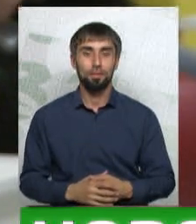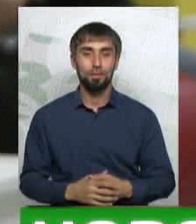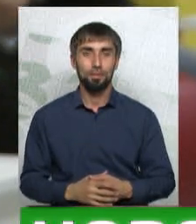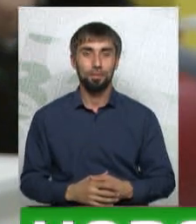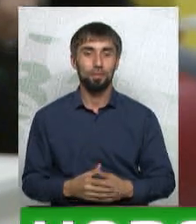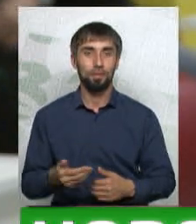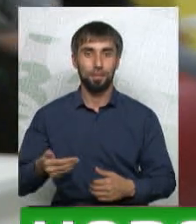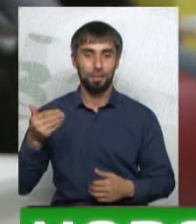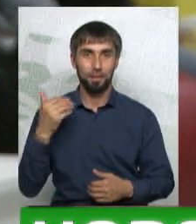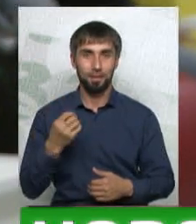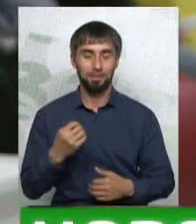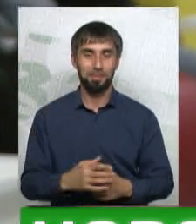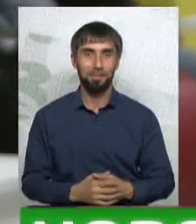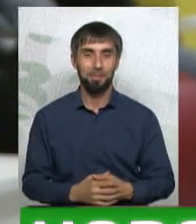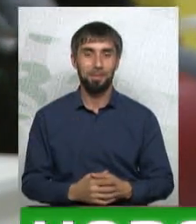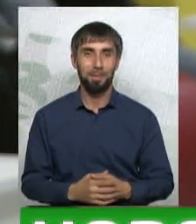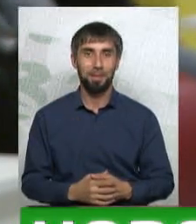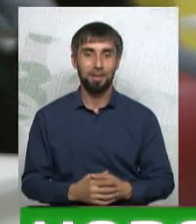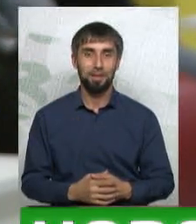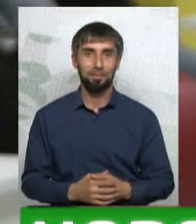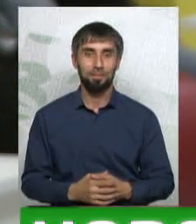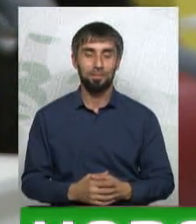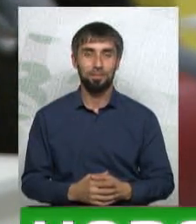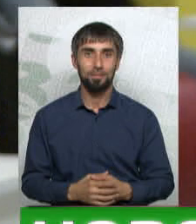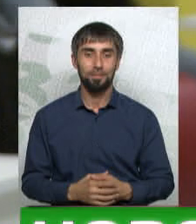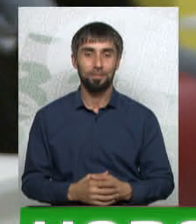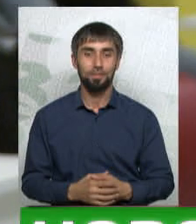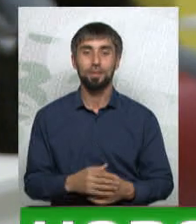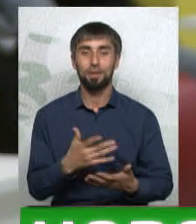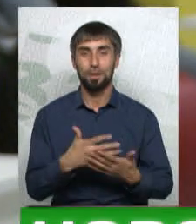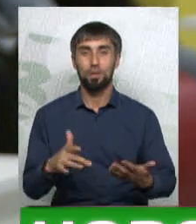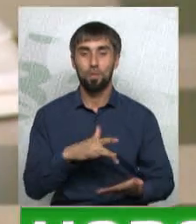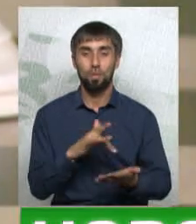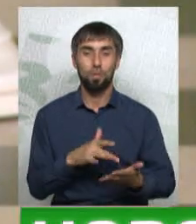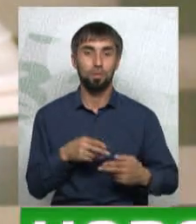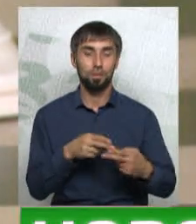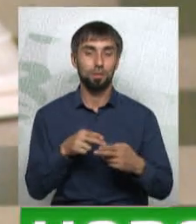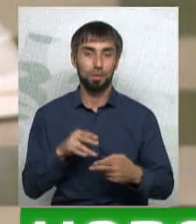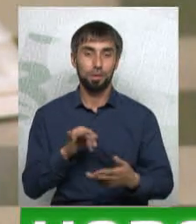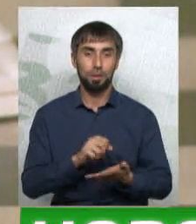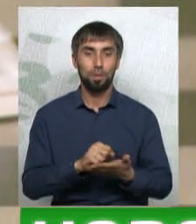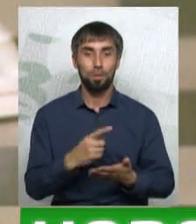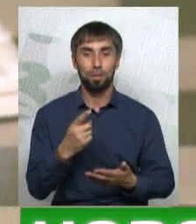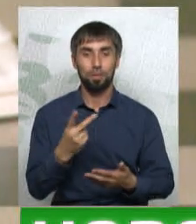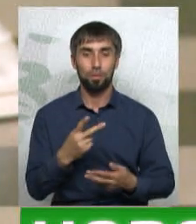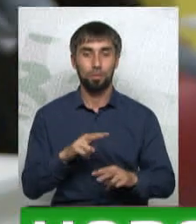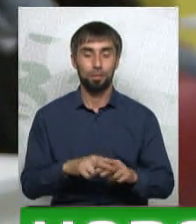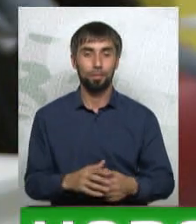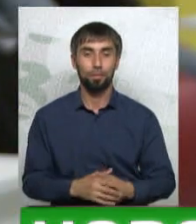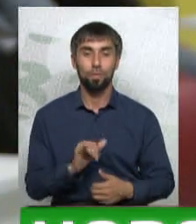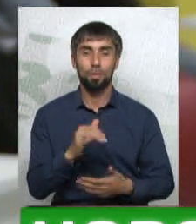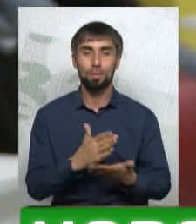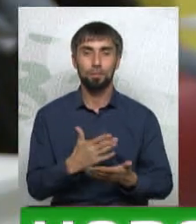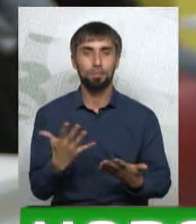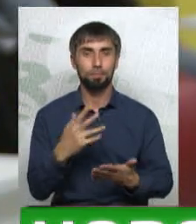Раньше еще... Мы ездили в разные города, занимала первые и вторые места. А у тебя есть какая-то